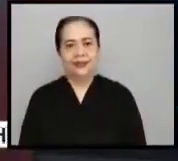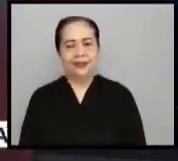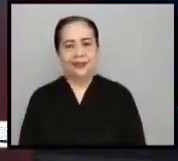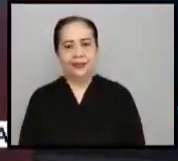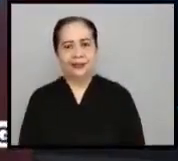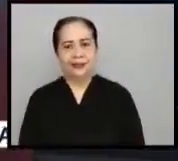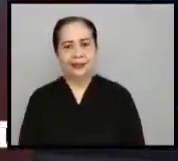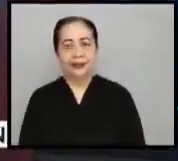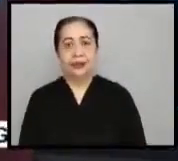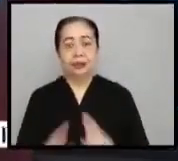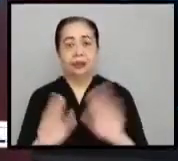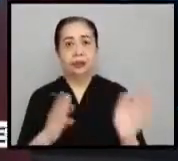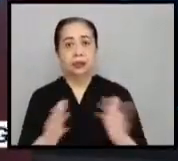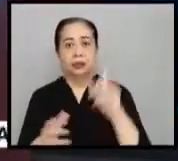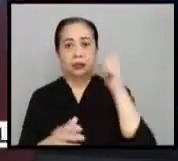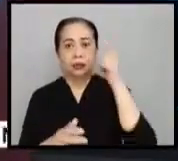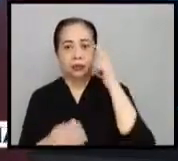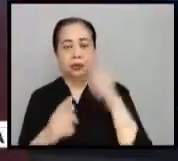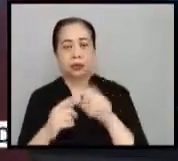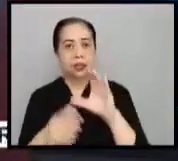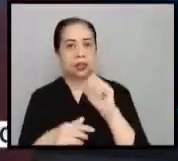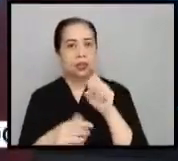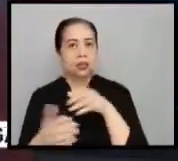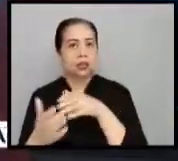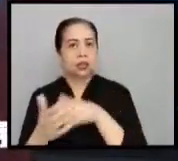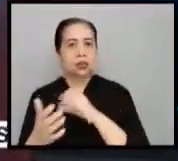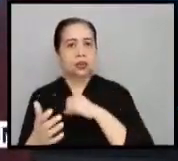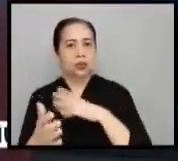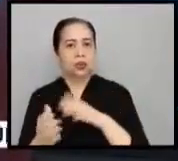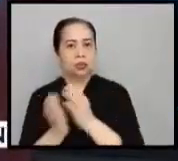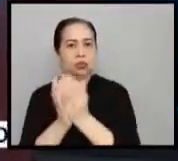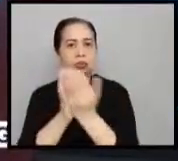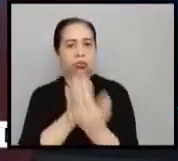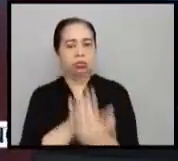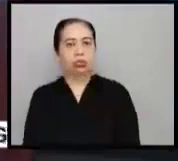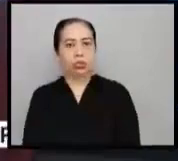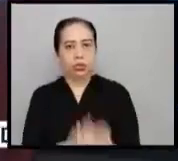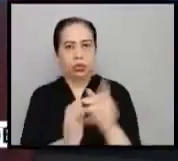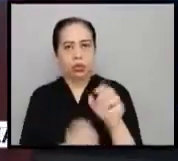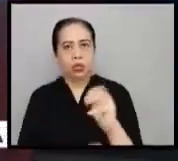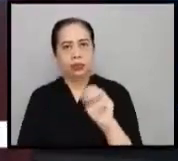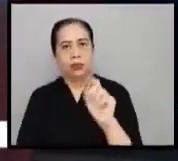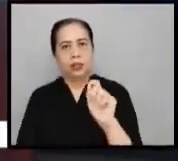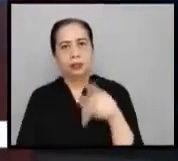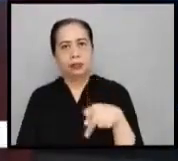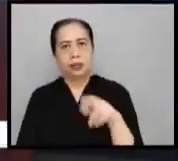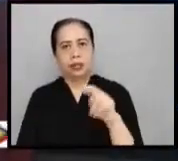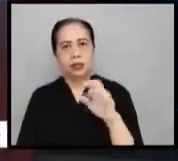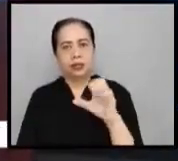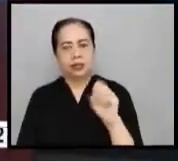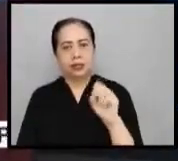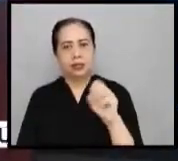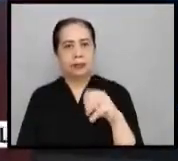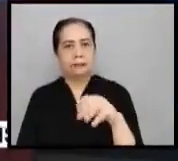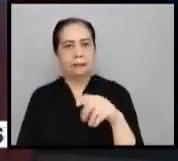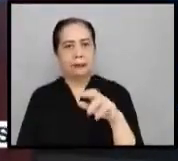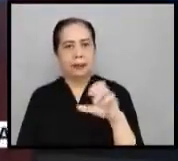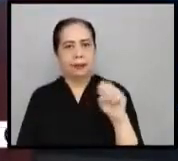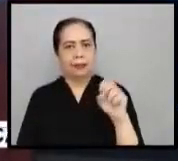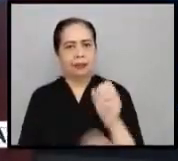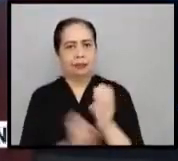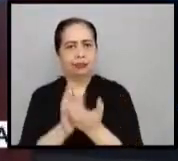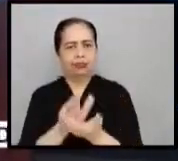Inihanda na ng gobyerno ang kaso laban sa may-ari ng lumubog na MT Princess Empress sa Oriental Mindoro. Bukod kasi sa tumagas na